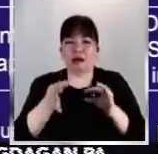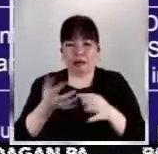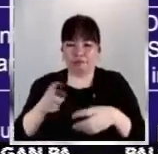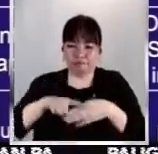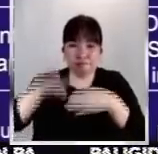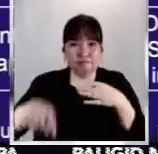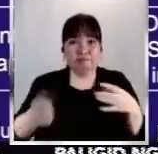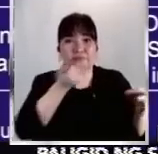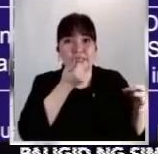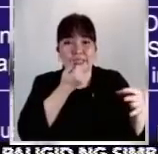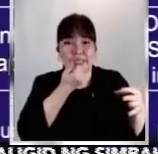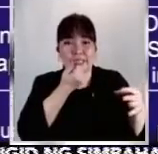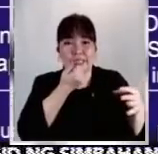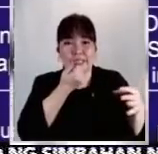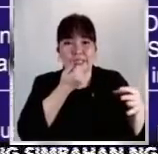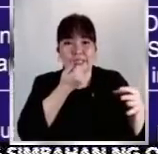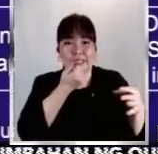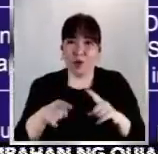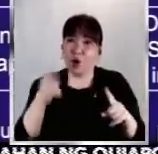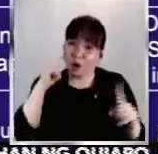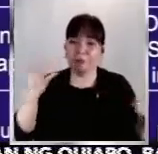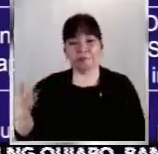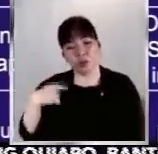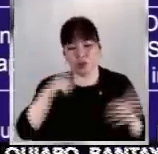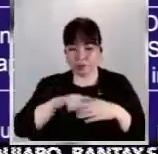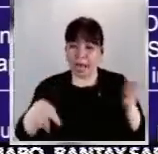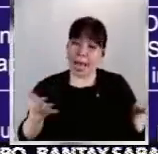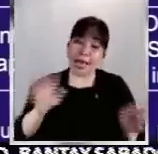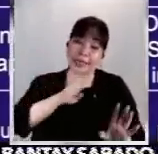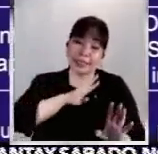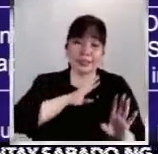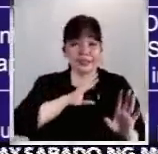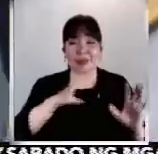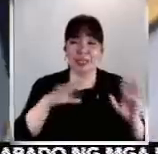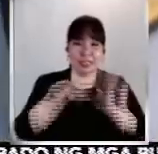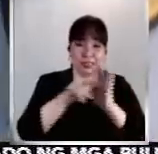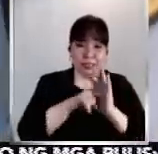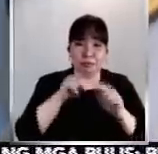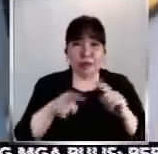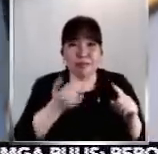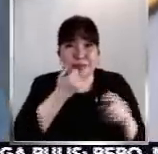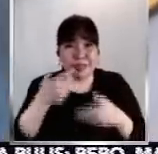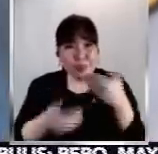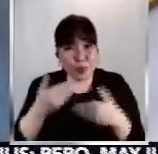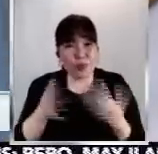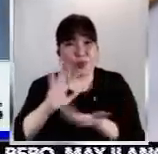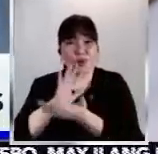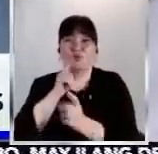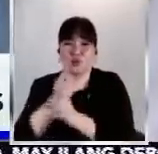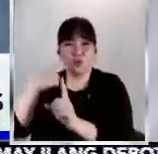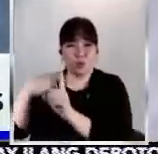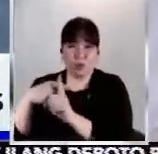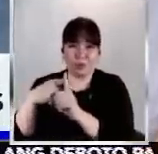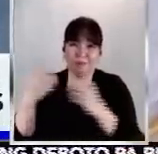of security. Maari pong lumabas na negatibo kayo, ngunit ang totoo, positibo po pala kayo. Pinapayagan ng DOH ang